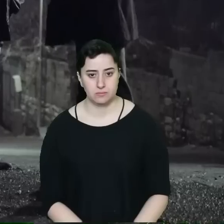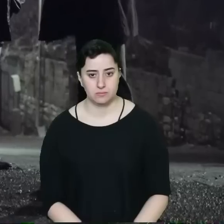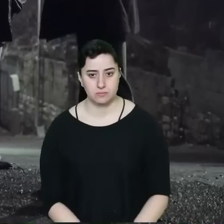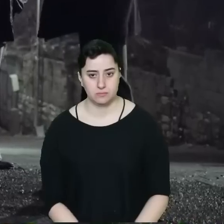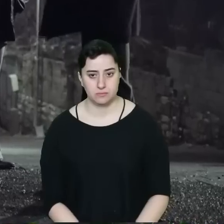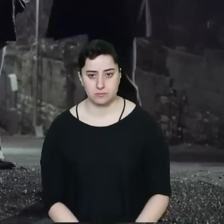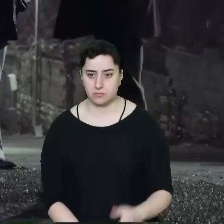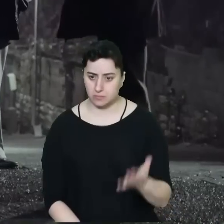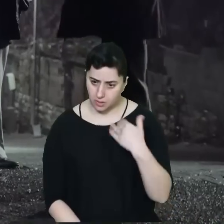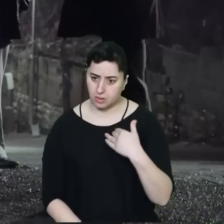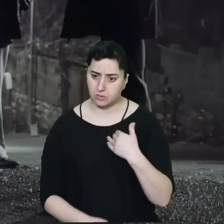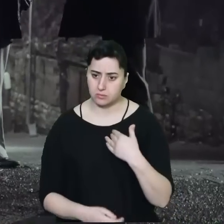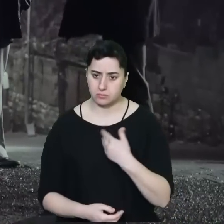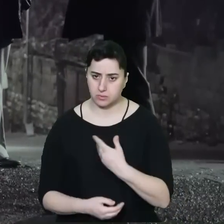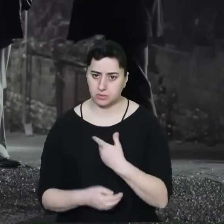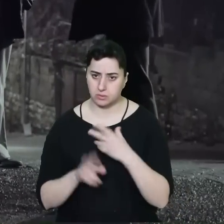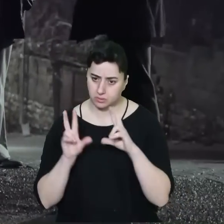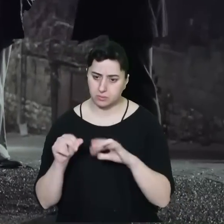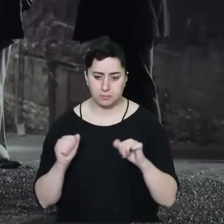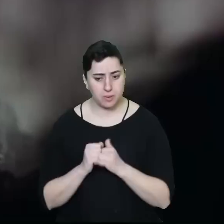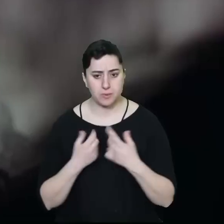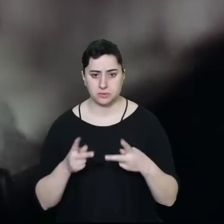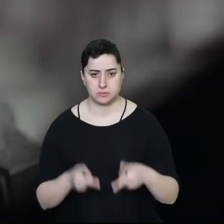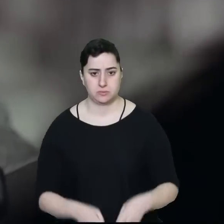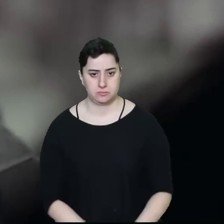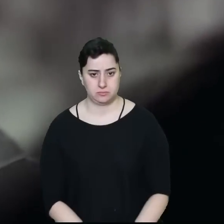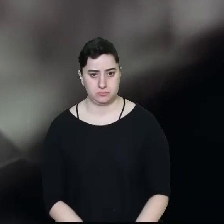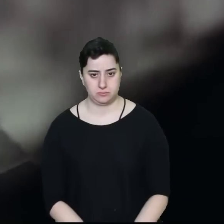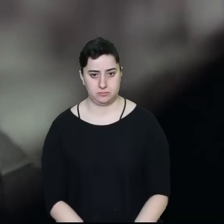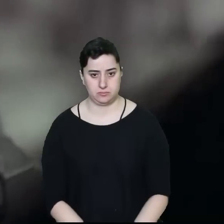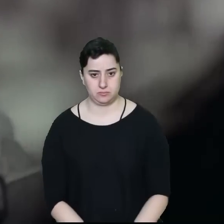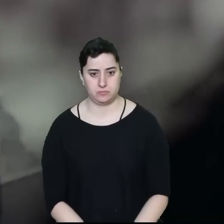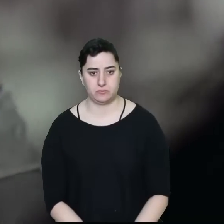Geçmiş. Yer var. Beraber kalırız.